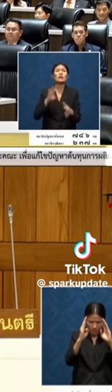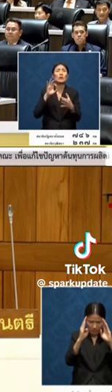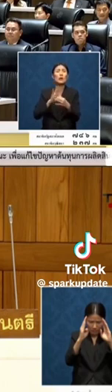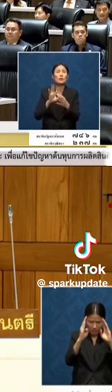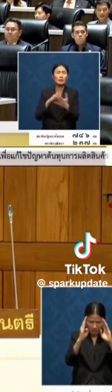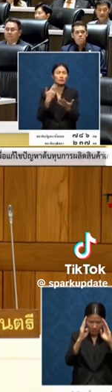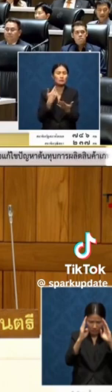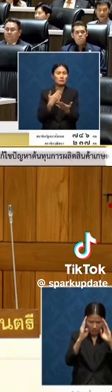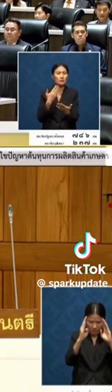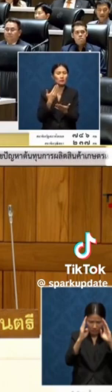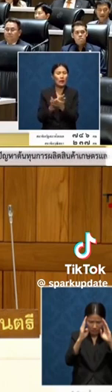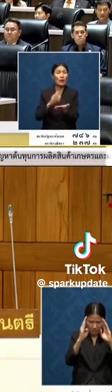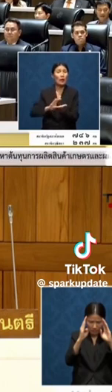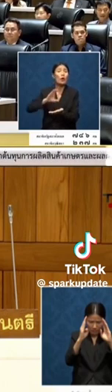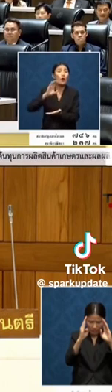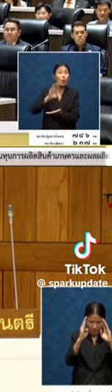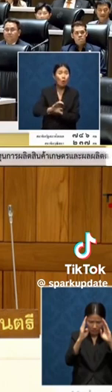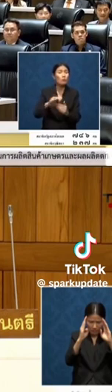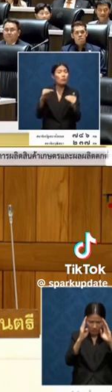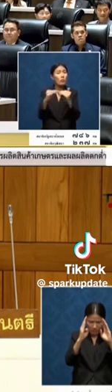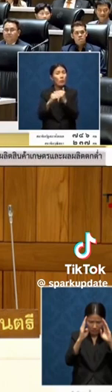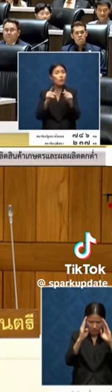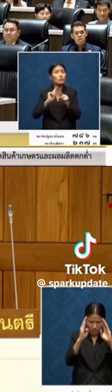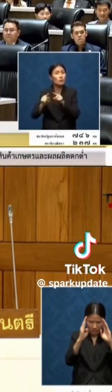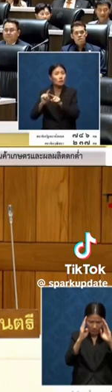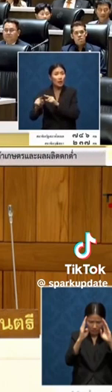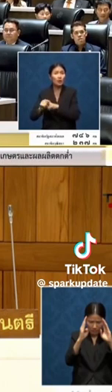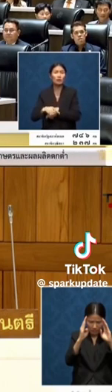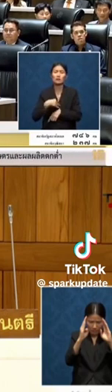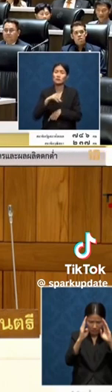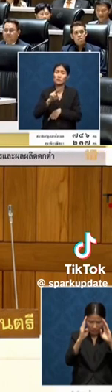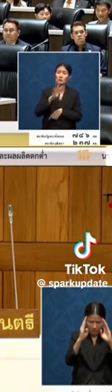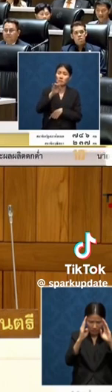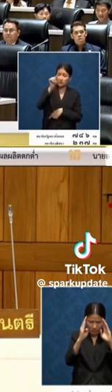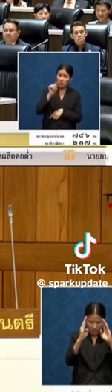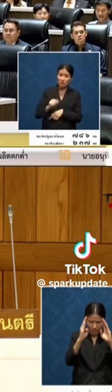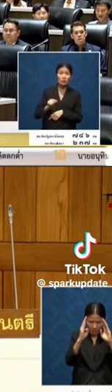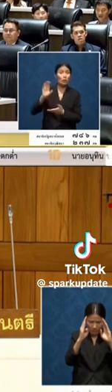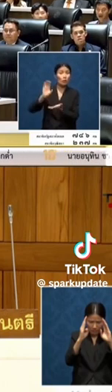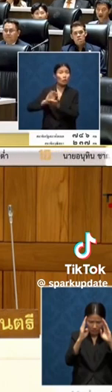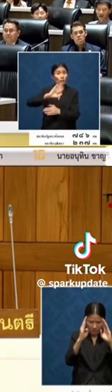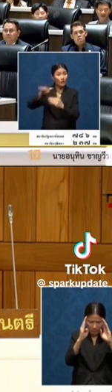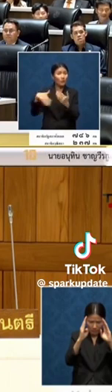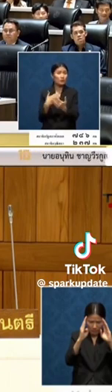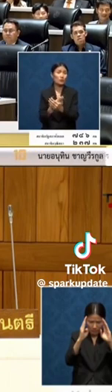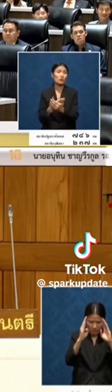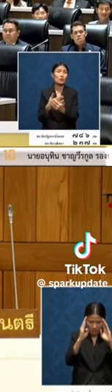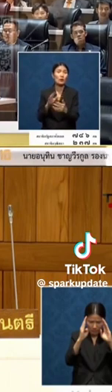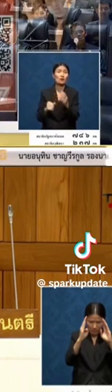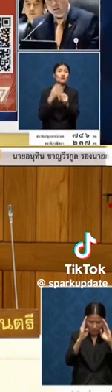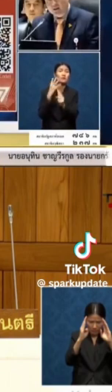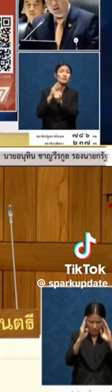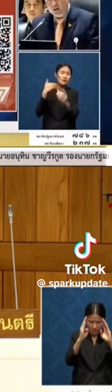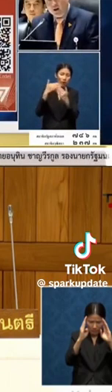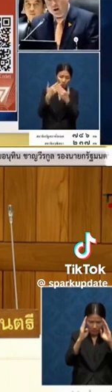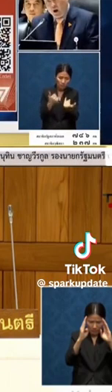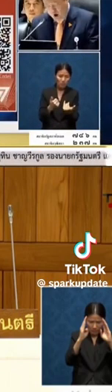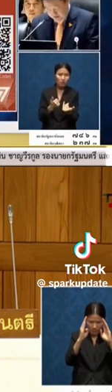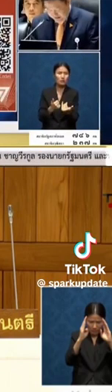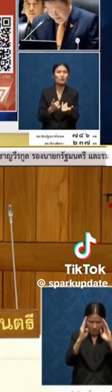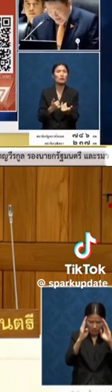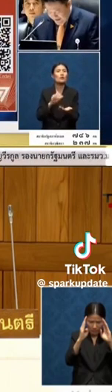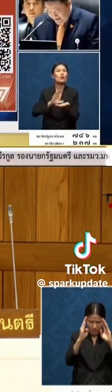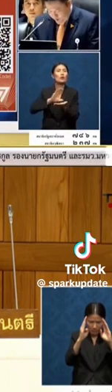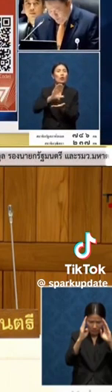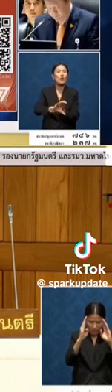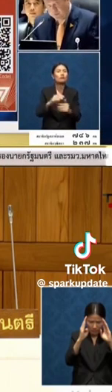ลงทุนคิดเป็น 34% ของงบลงทุนทั้งประเทศแล้วก็สูงสุดแบบทิ้งห่างตลอด4ปีที่ผ่านมาข้อเสน